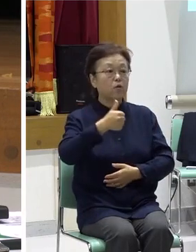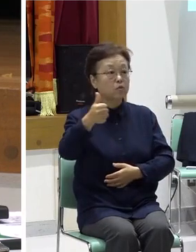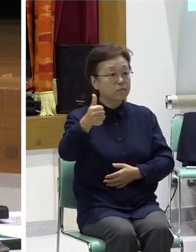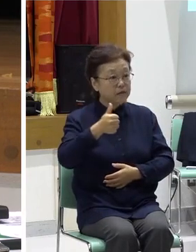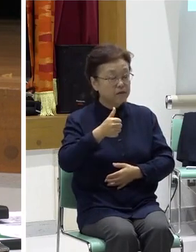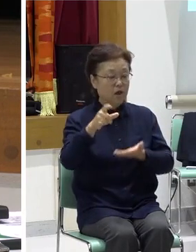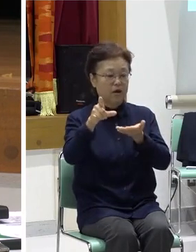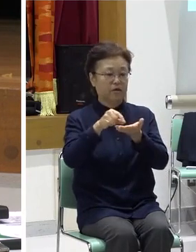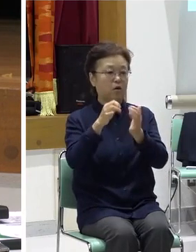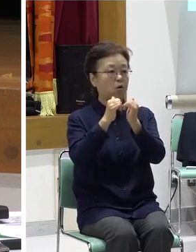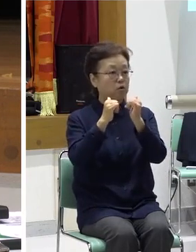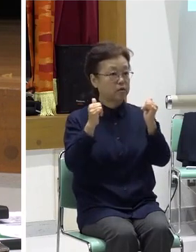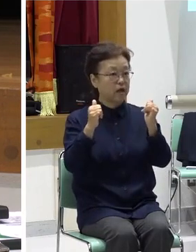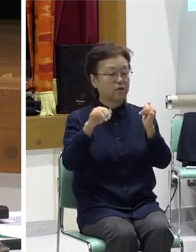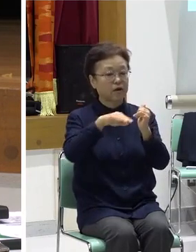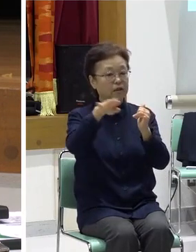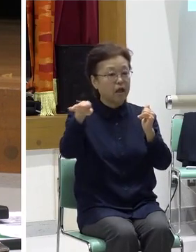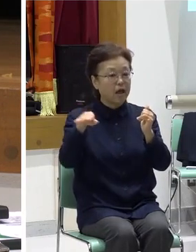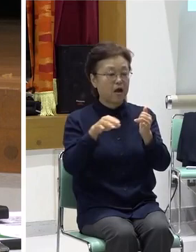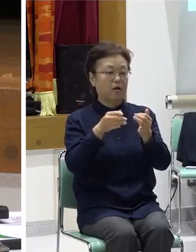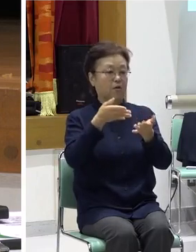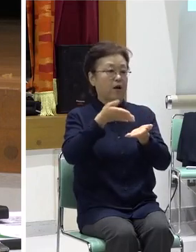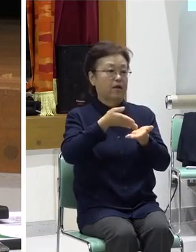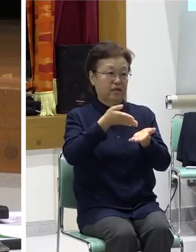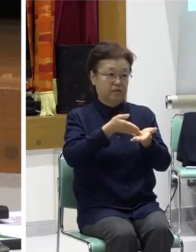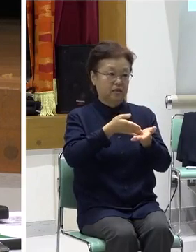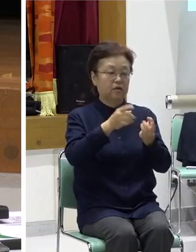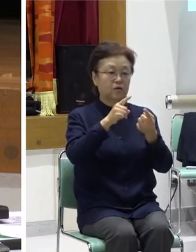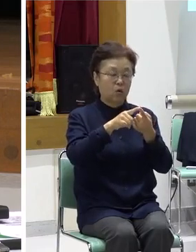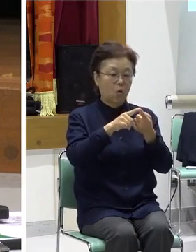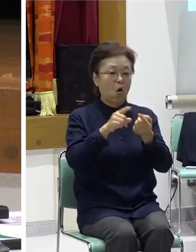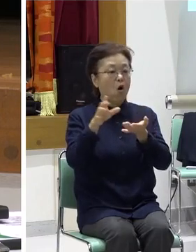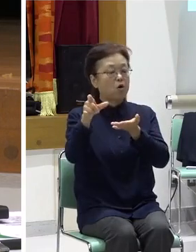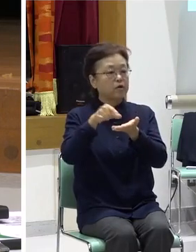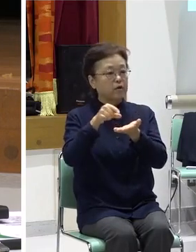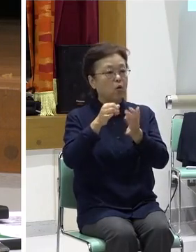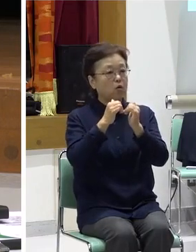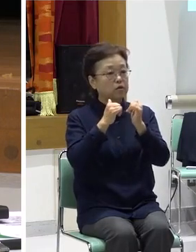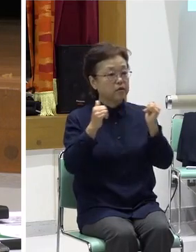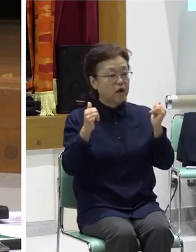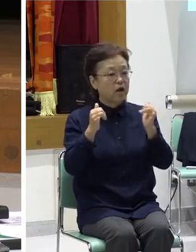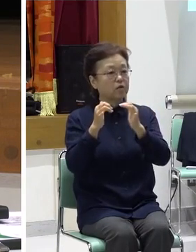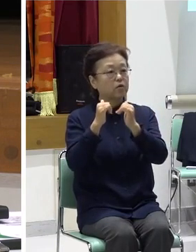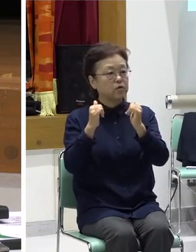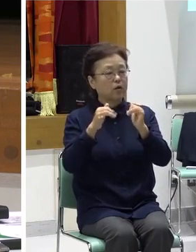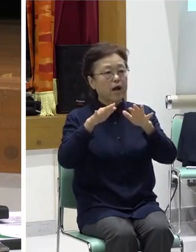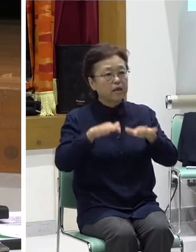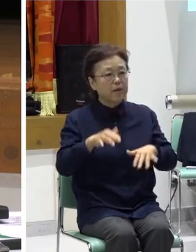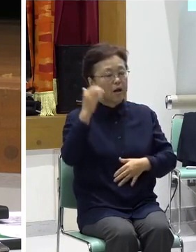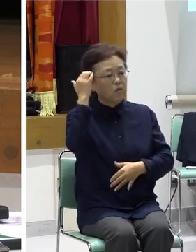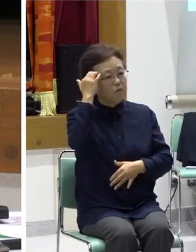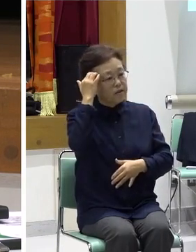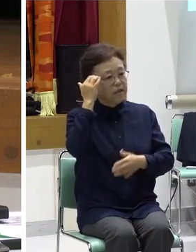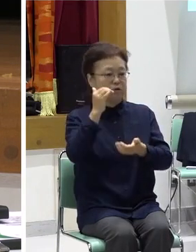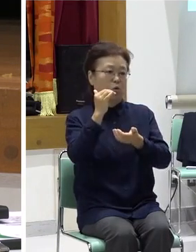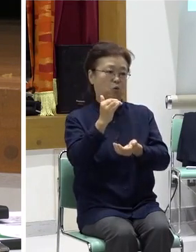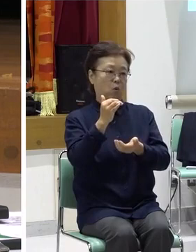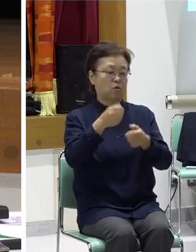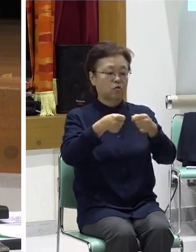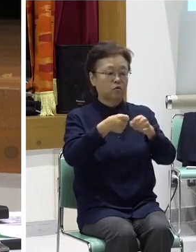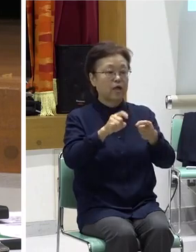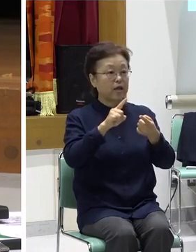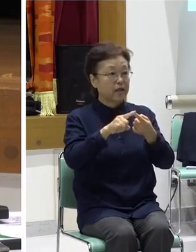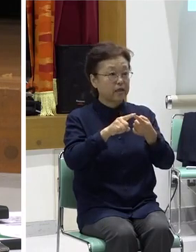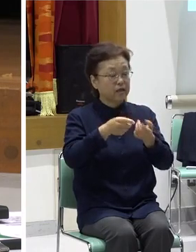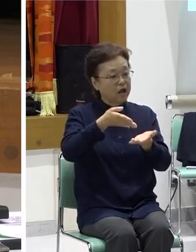者の方のお話、それとその利用者の方が今この町で困っておられるちょっと具体的なお話を